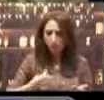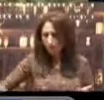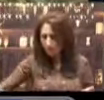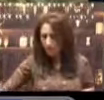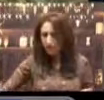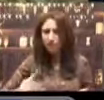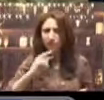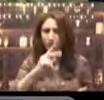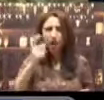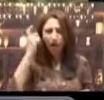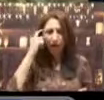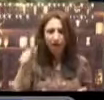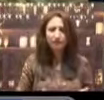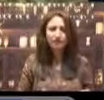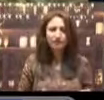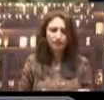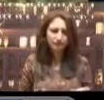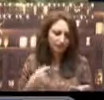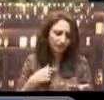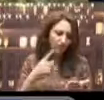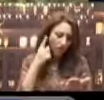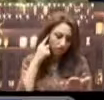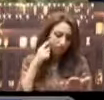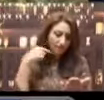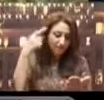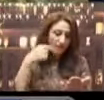فبدات اقول الراجل ده عايز يقول ايه يعني. بدات امشي ورا الفكره دي.